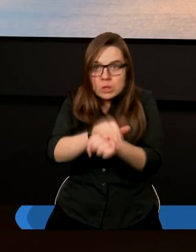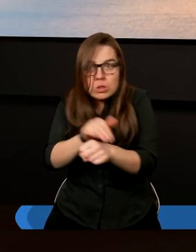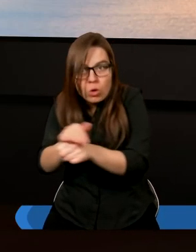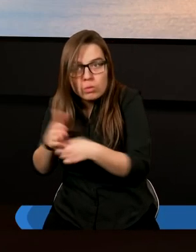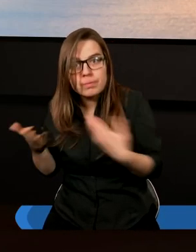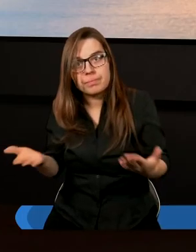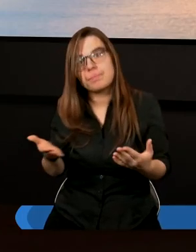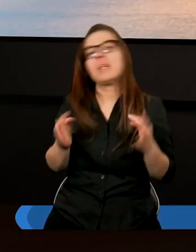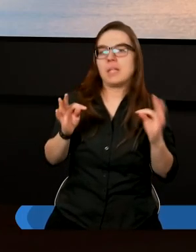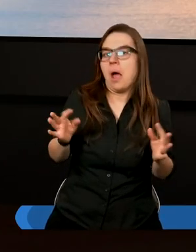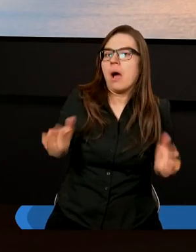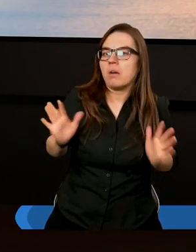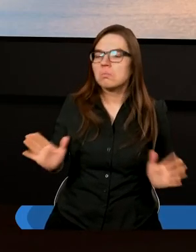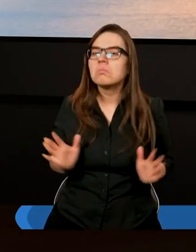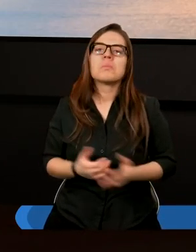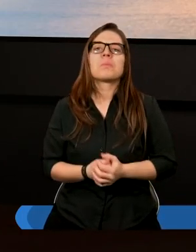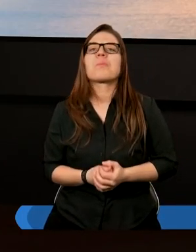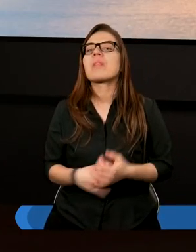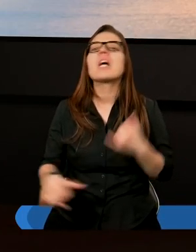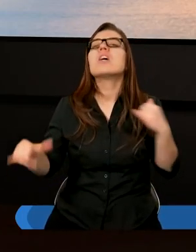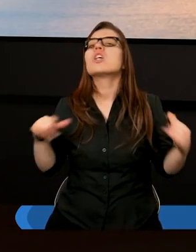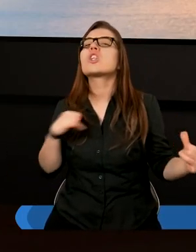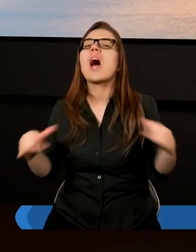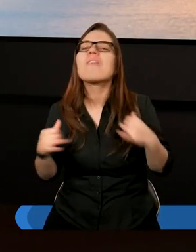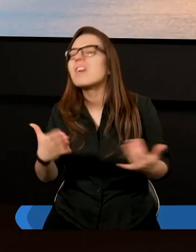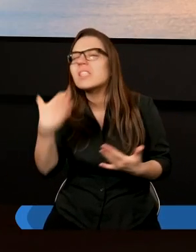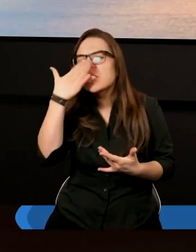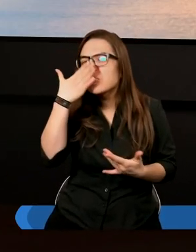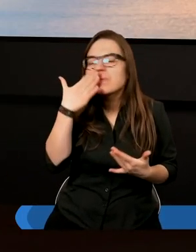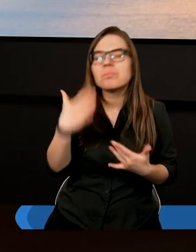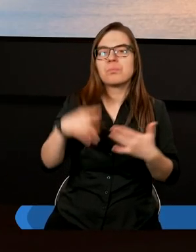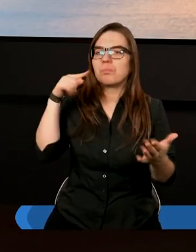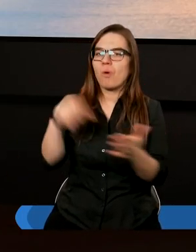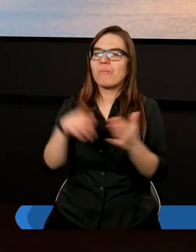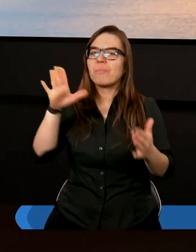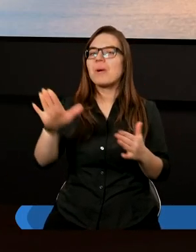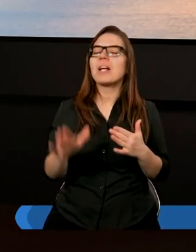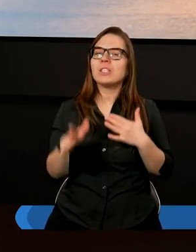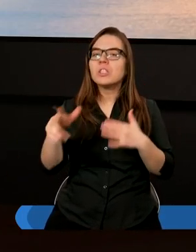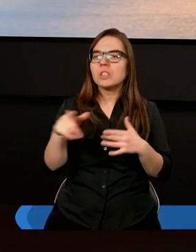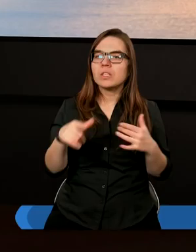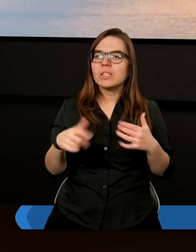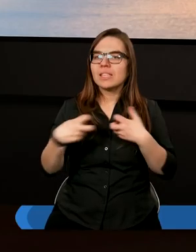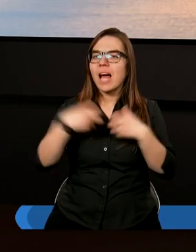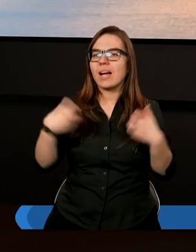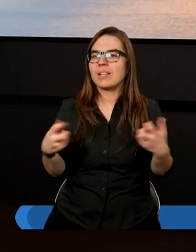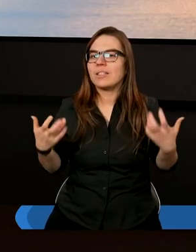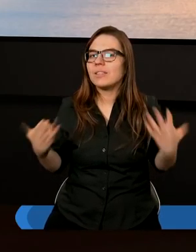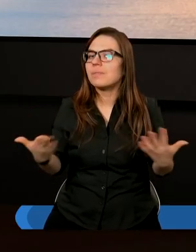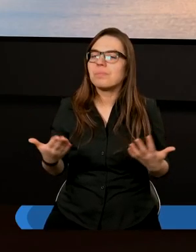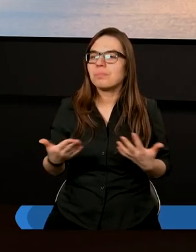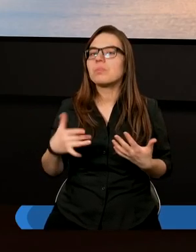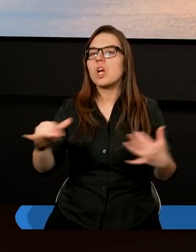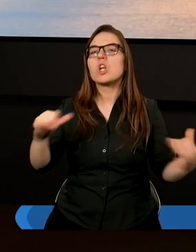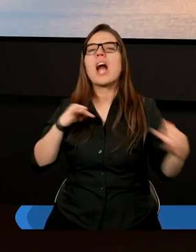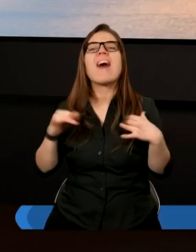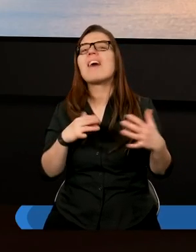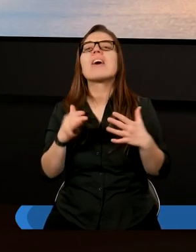Jaką cechę jeszcze szafarze powinni posiadać ci, którzy szafują